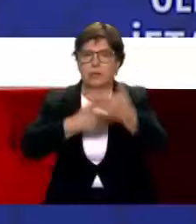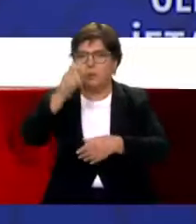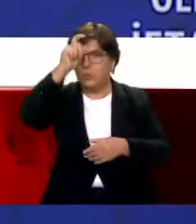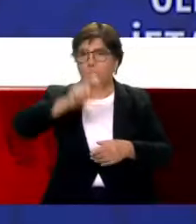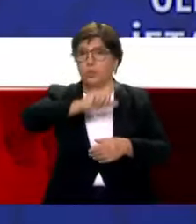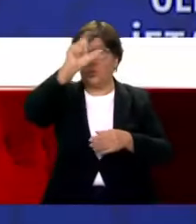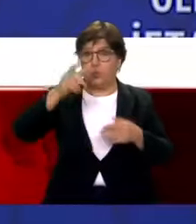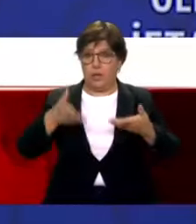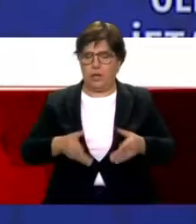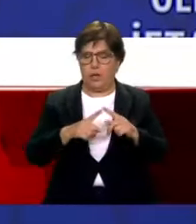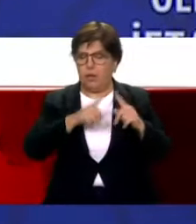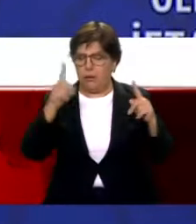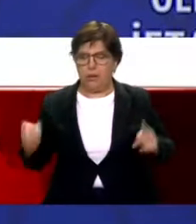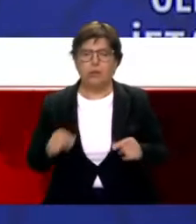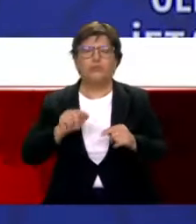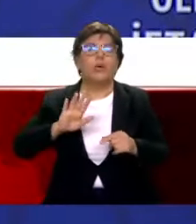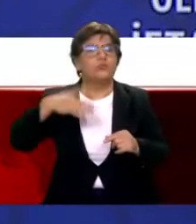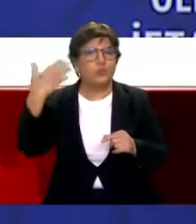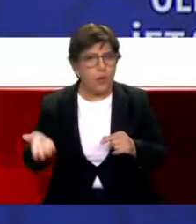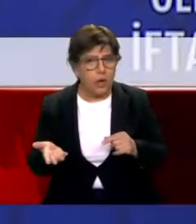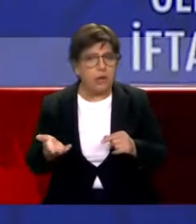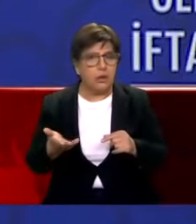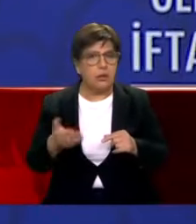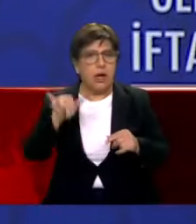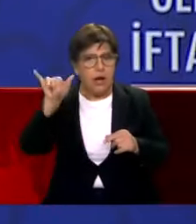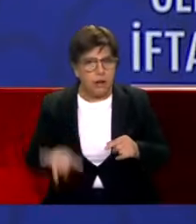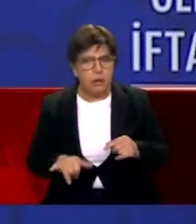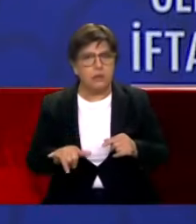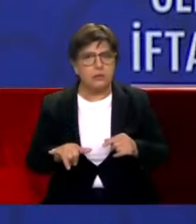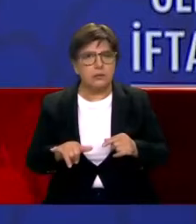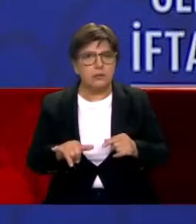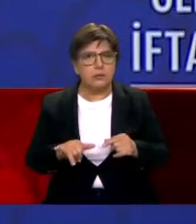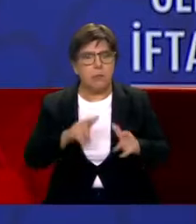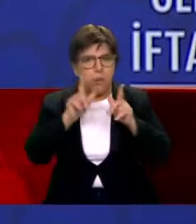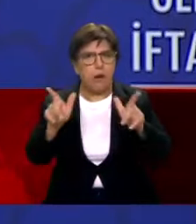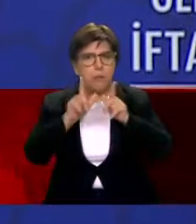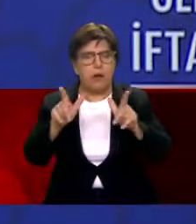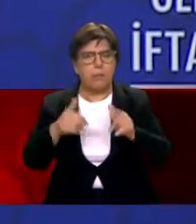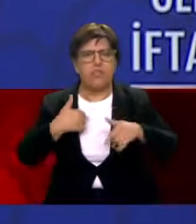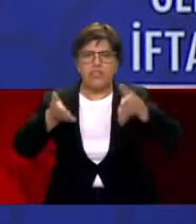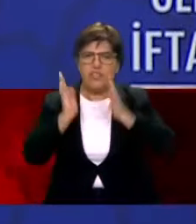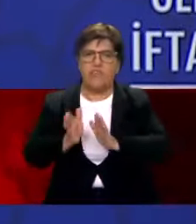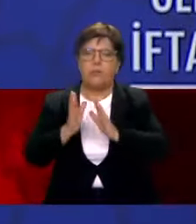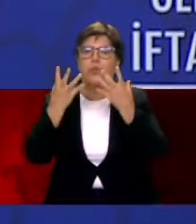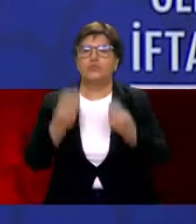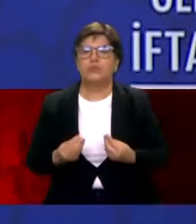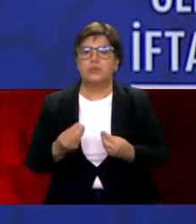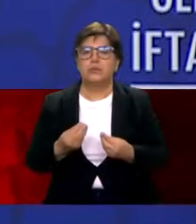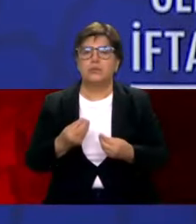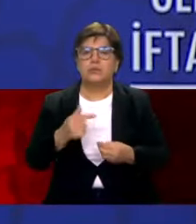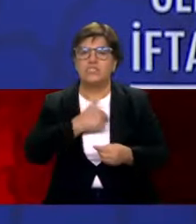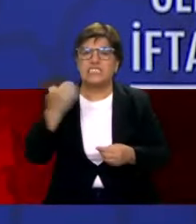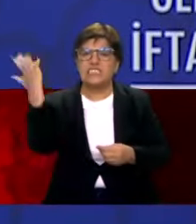kadar olduğu gibi bundan sonra da hakkı ve hakikate aykırmaya devam edecek,